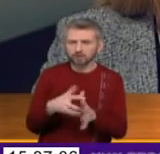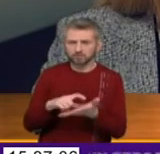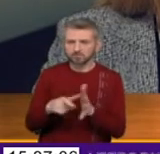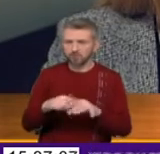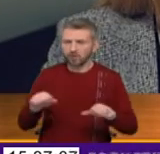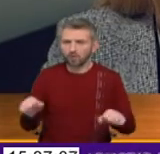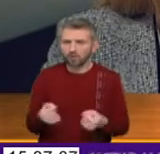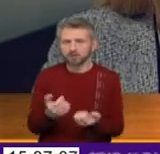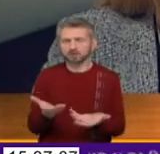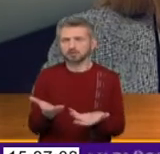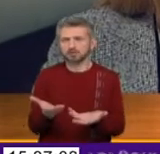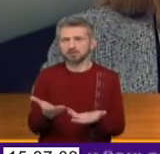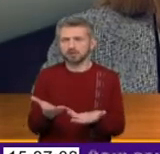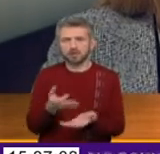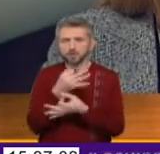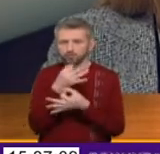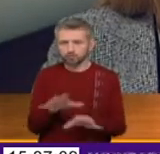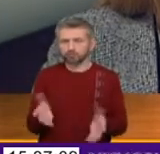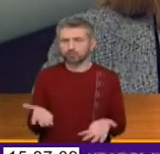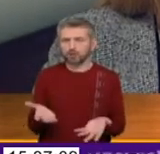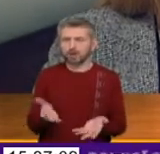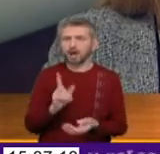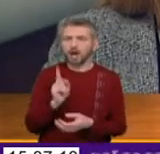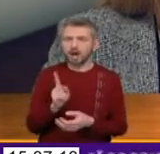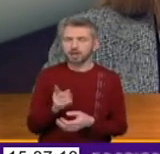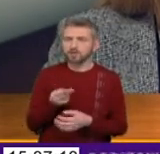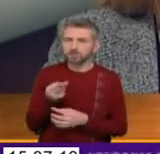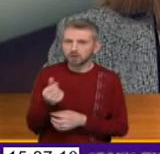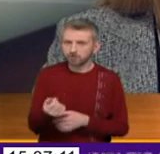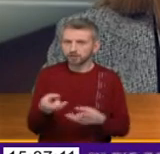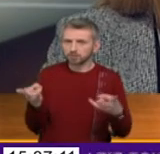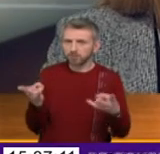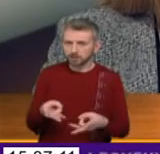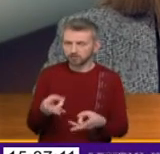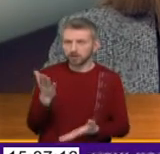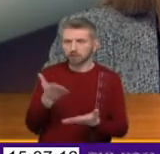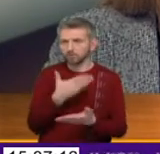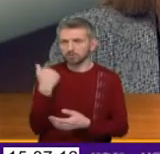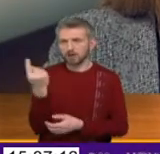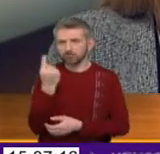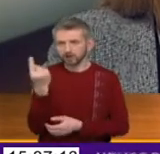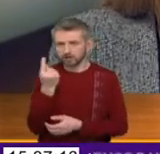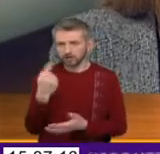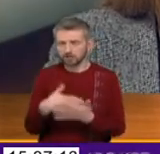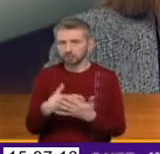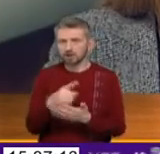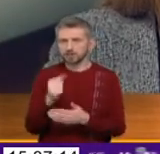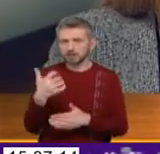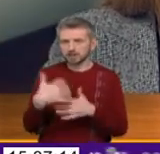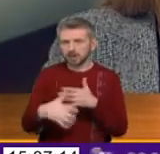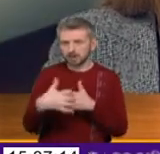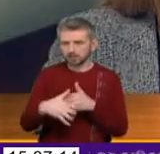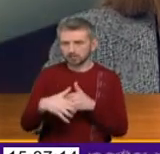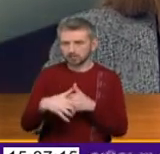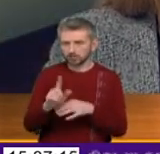температури повітря, чи температури води, будь-чого, але сплачувати потрібно, якщо немає лічильника, припустімо, за середніми